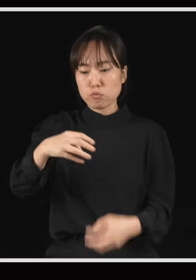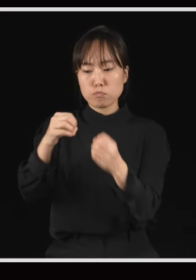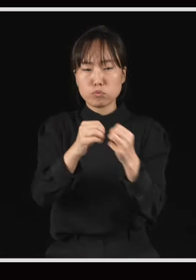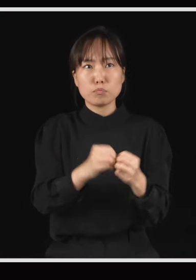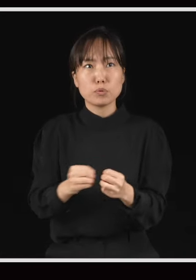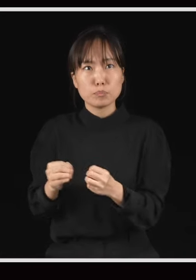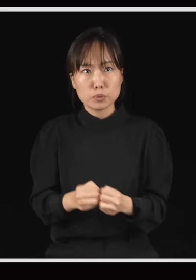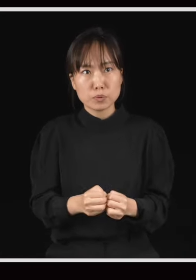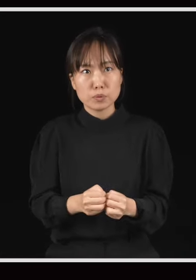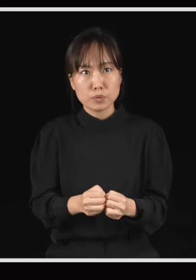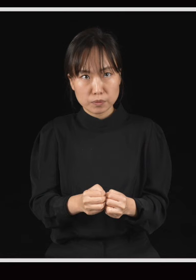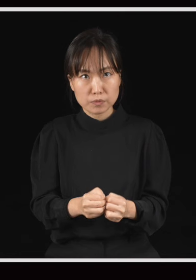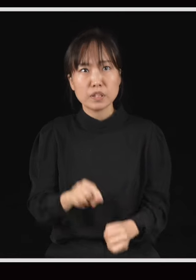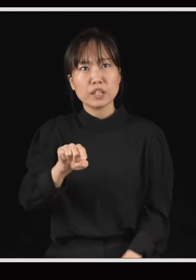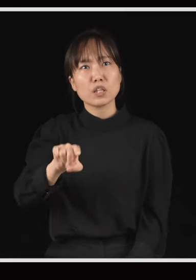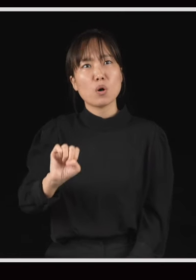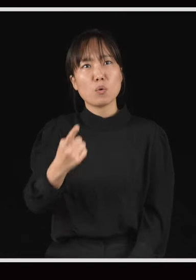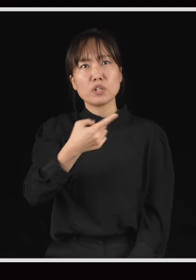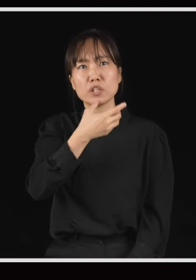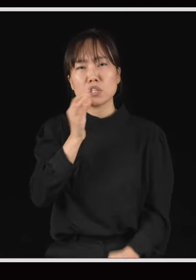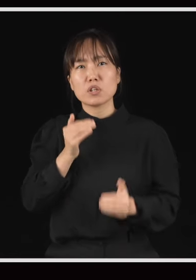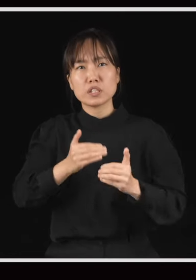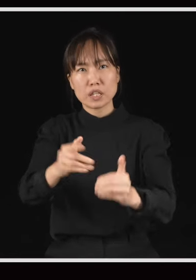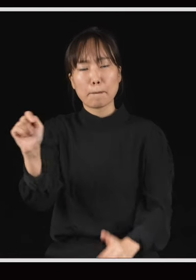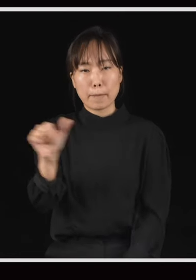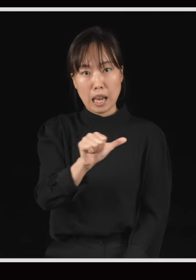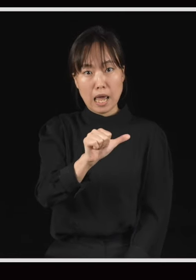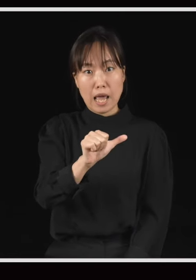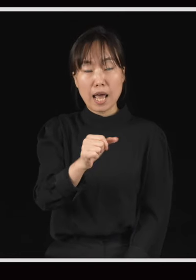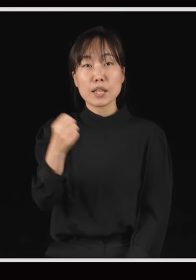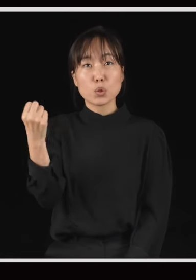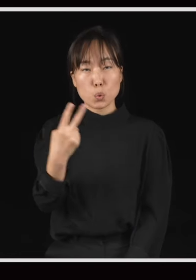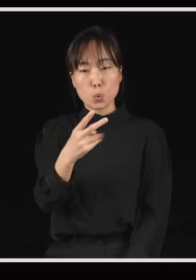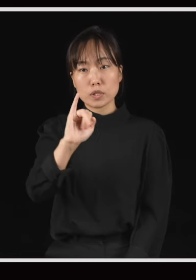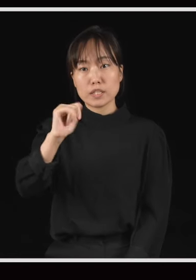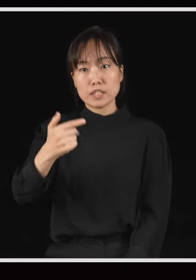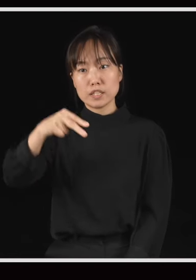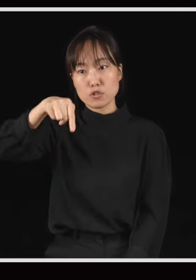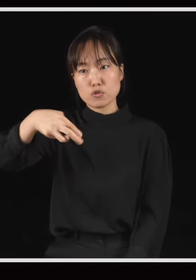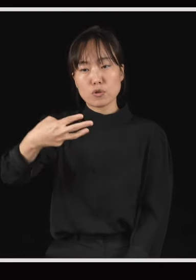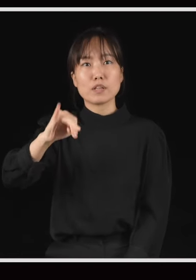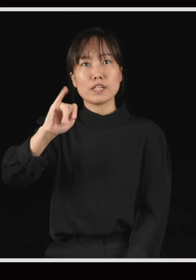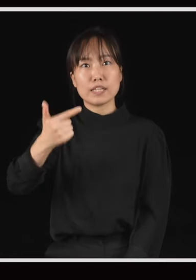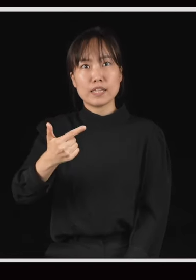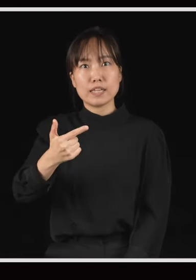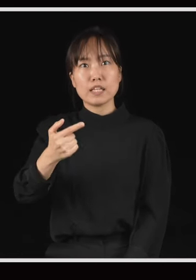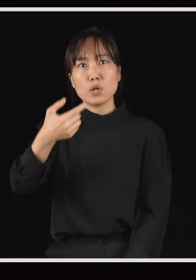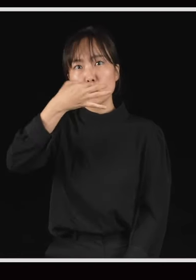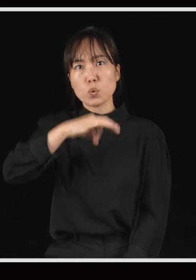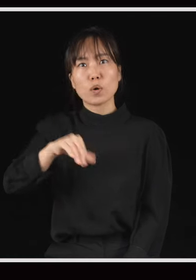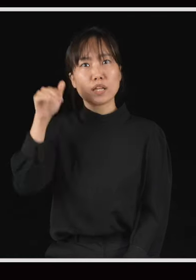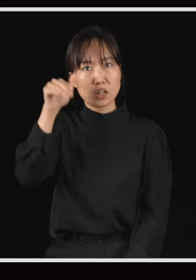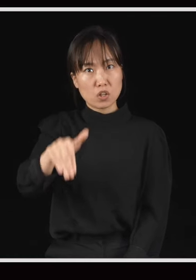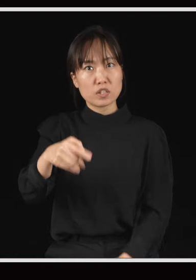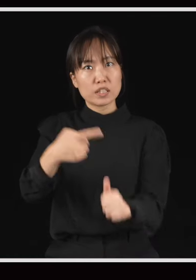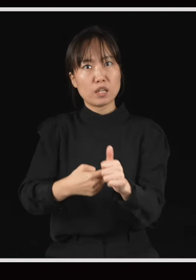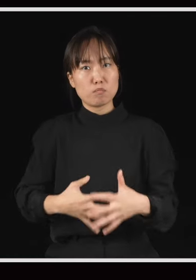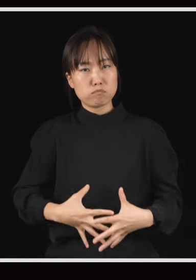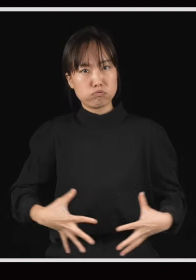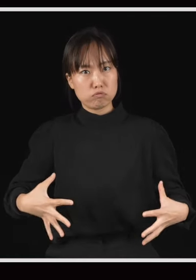알려져 있습니다. 만성염증, 아까 전에 노화 가속의 인자라고 말씀드렸어요. 만성염증, 그리고 비슷한 인슐린 저항성, 복부 비만을 만들죠.